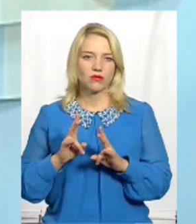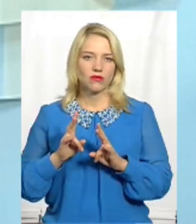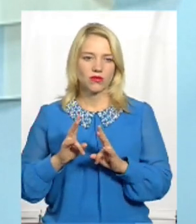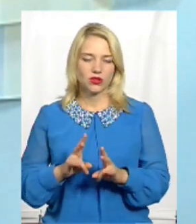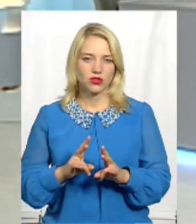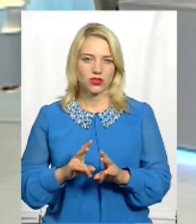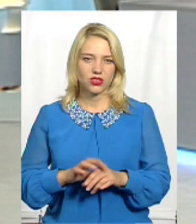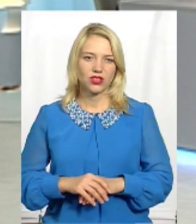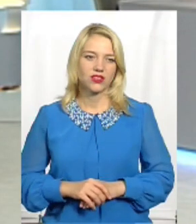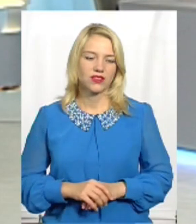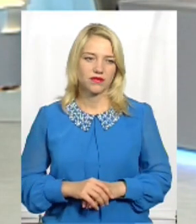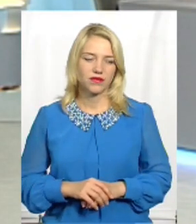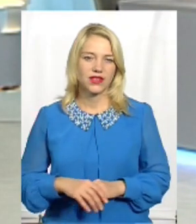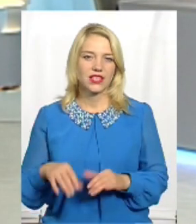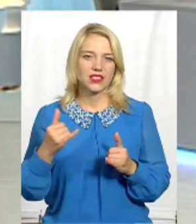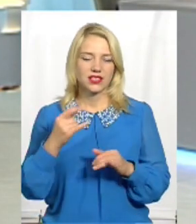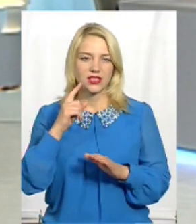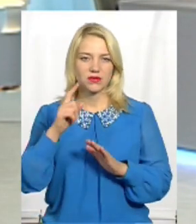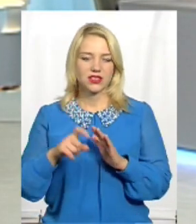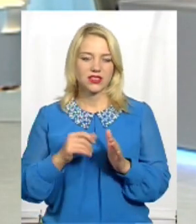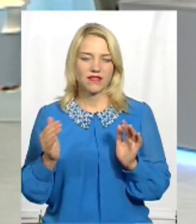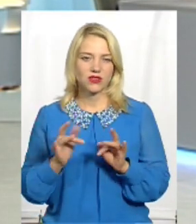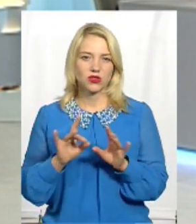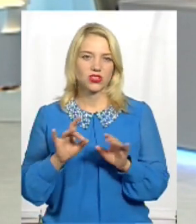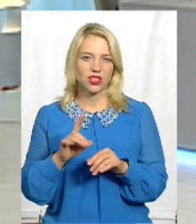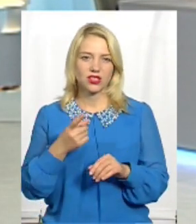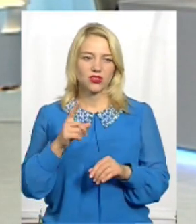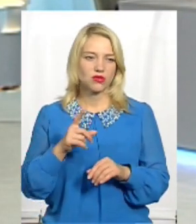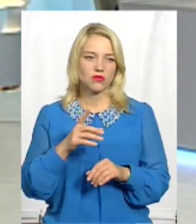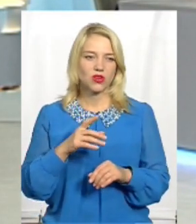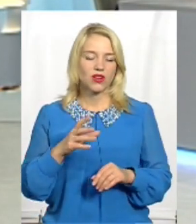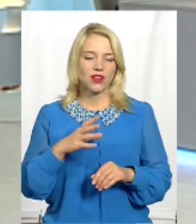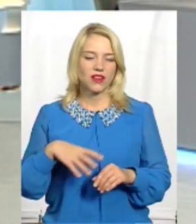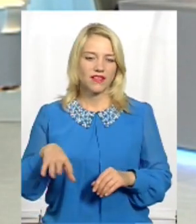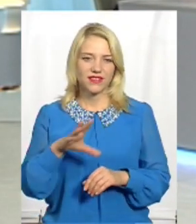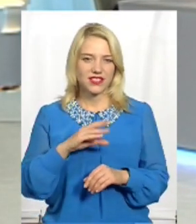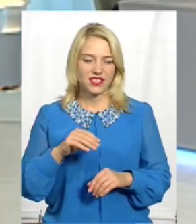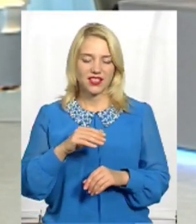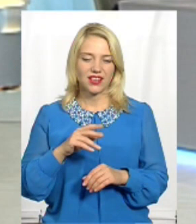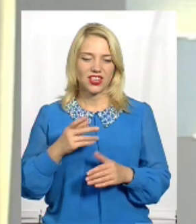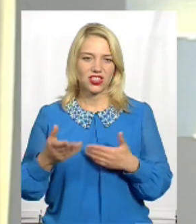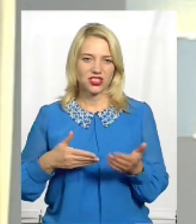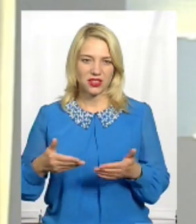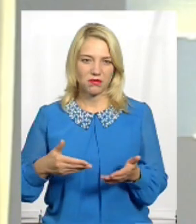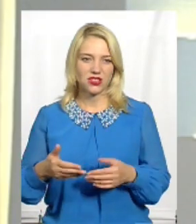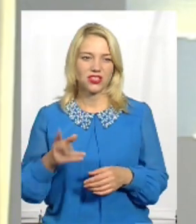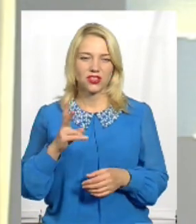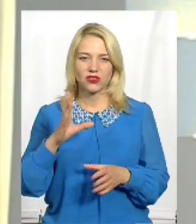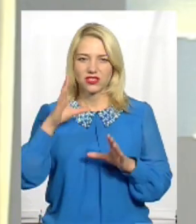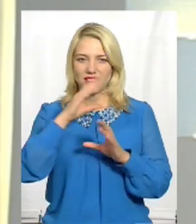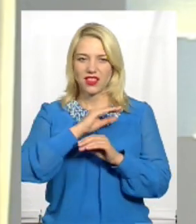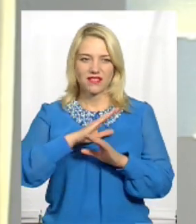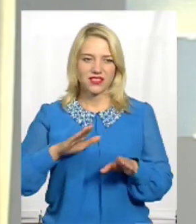зараз дізнаємо, що відбулося в сюжеті, тому що не всі на роботу йшли пішки, дехто навіть не встиг